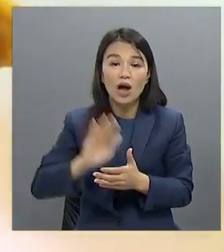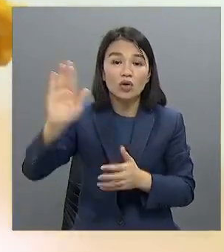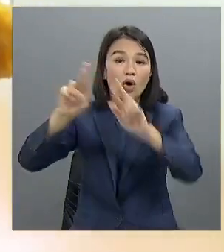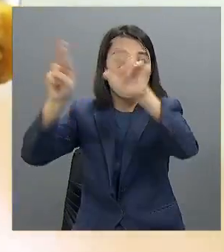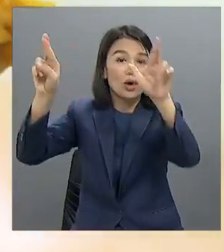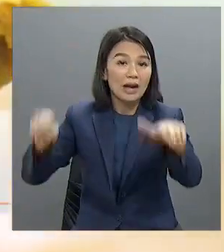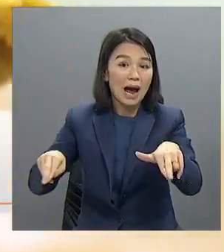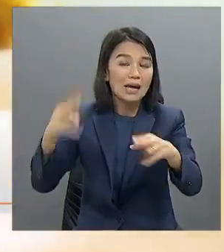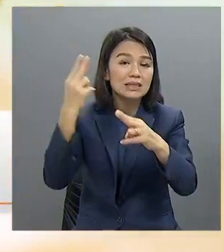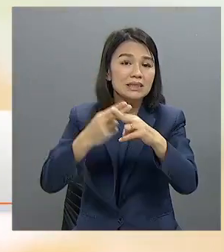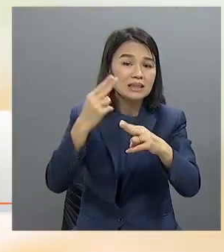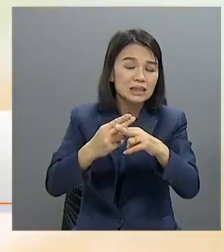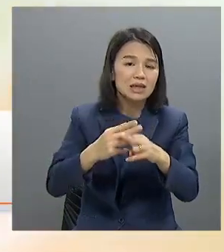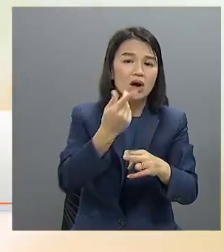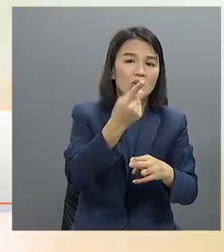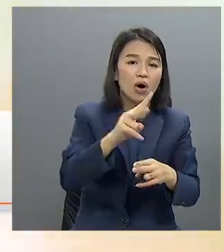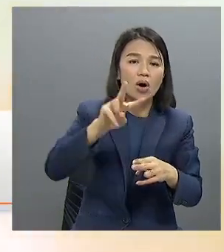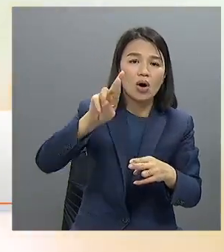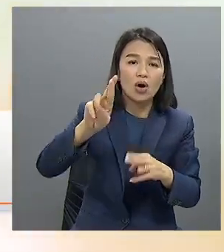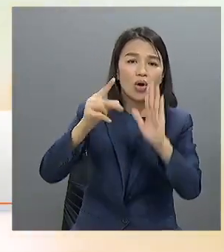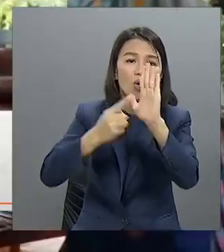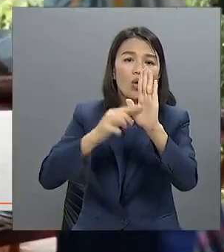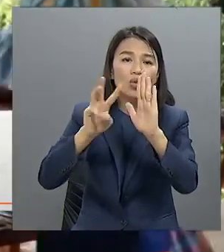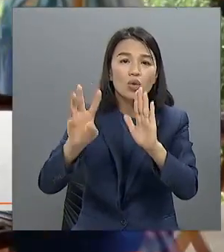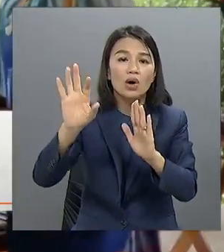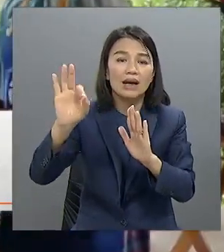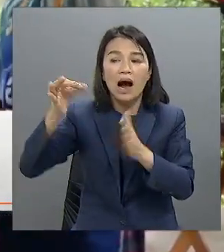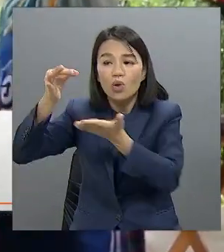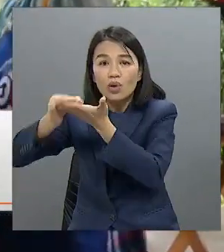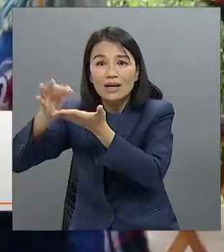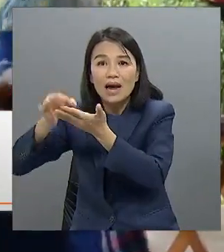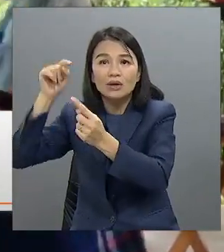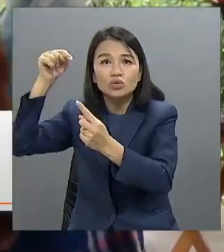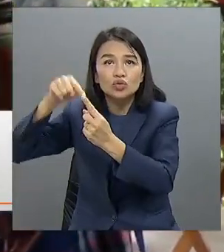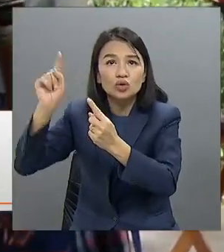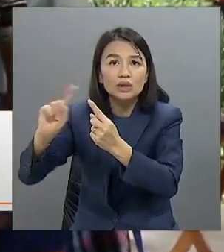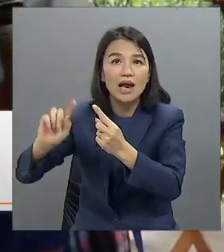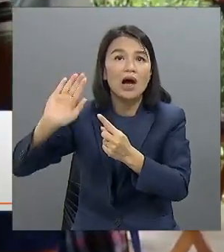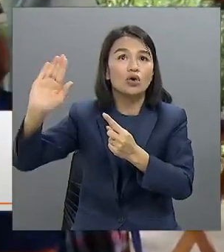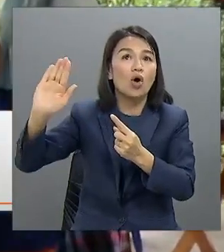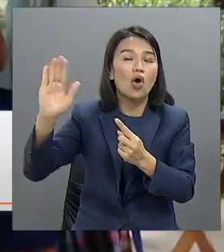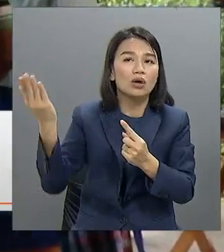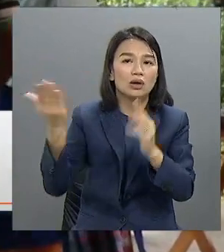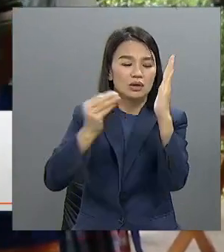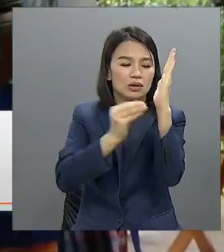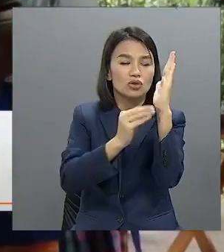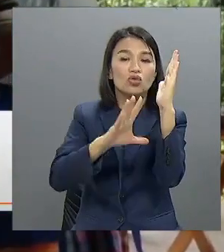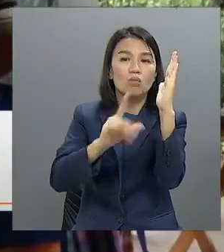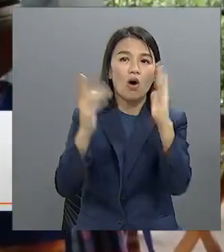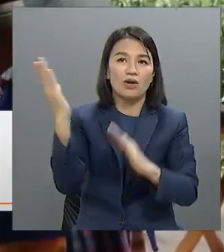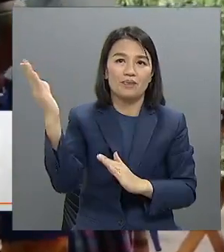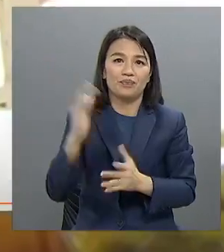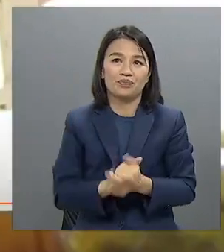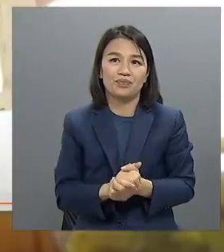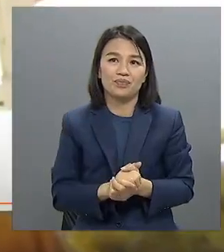ชมร้านนี้ขายอิ่มละ50บาทนะคะตั้งอยู่ที่ตำบลบางหมากอำเภอเมืองจังหวัดชุมพรค่ะโดยมีคุณอภิช